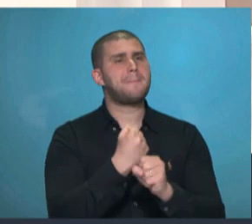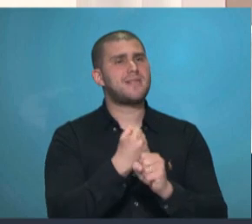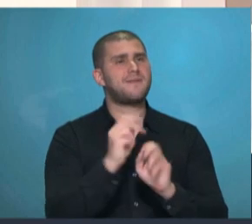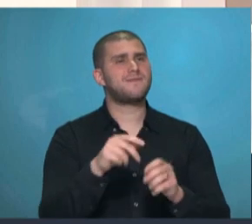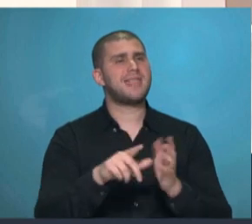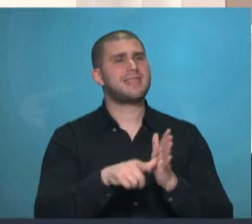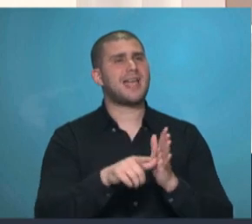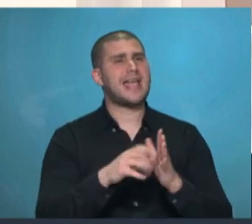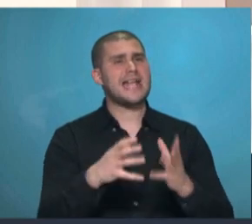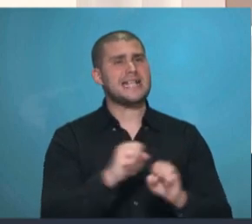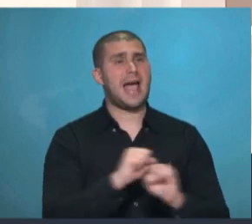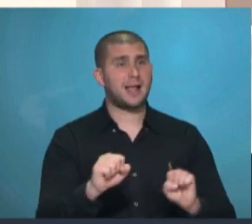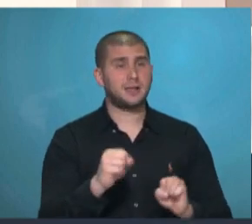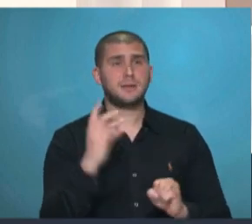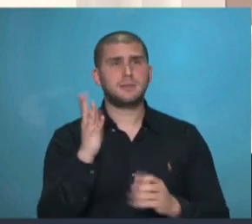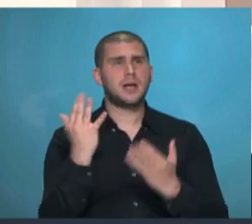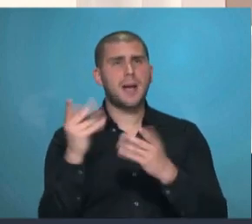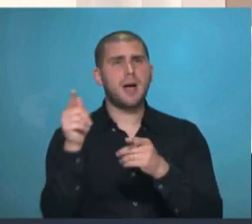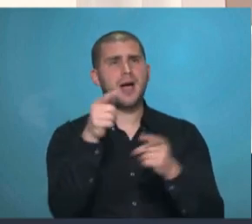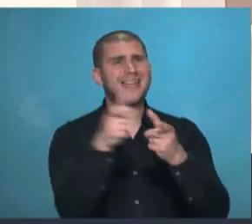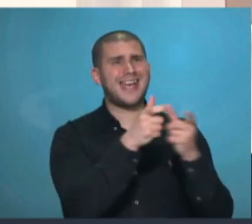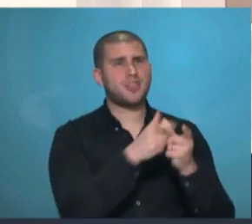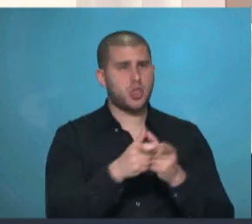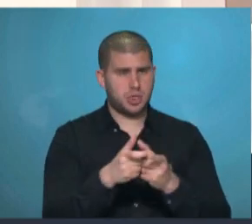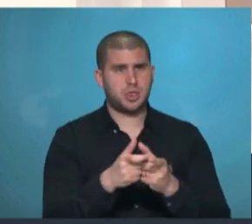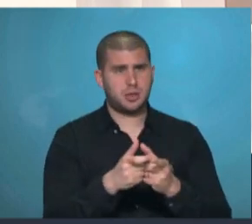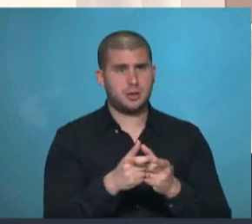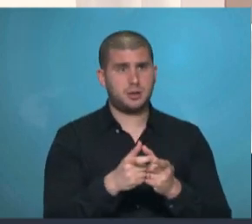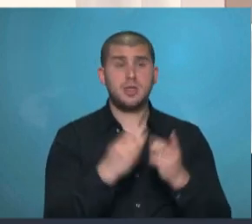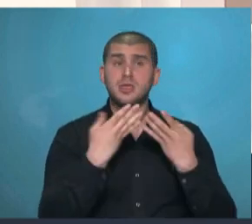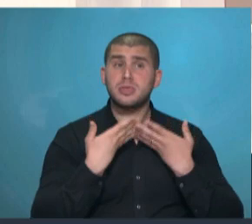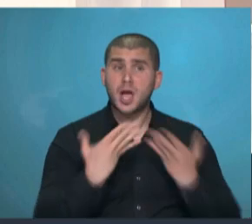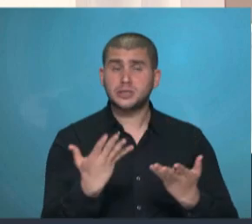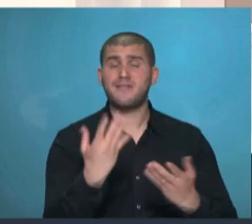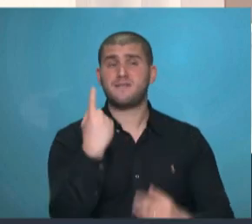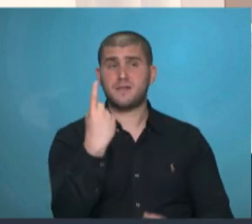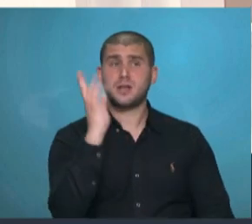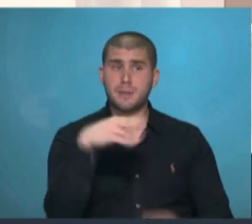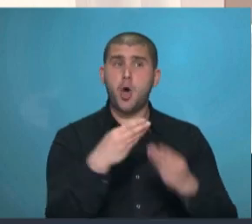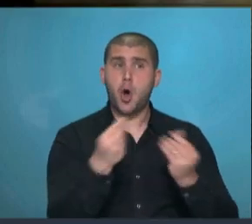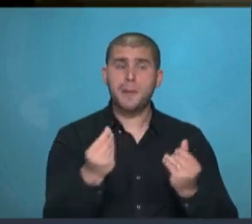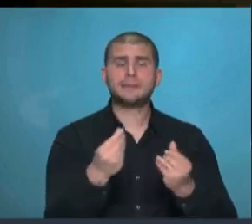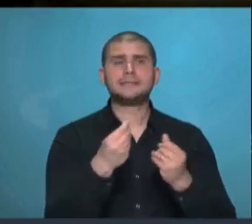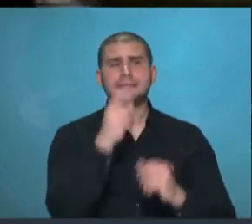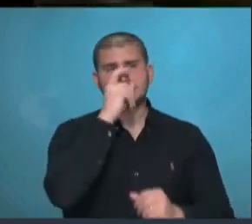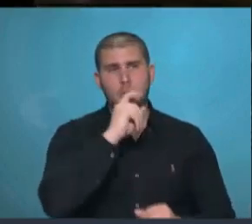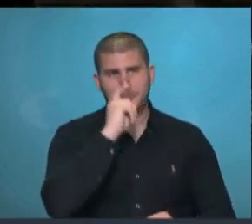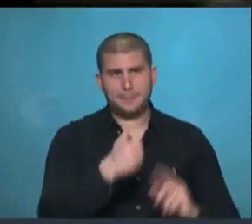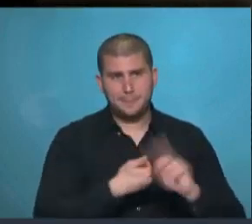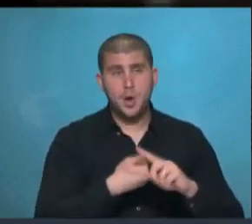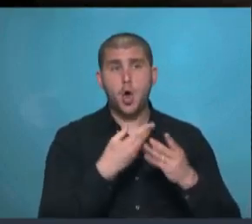גרעין במספר יחידות. נחשף בין היתר לחומרים מזהמים,